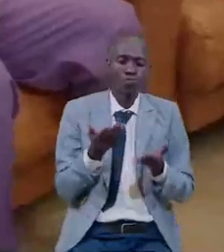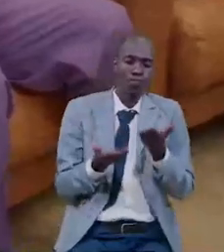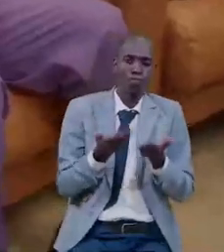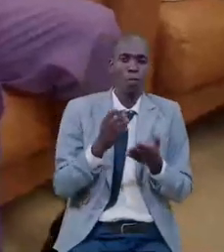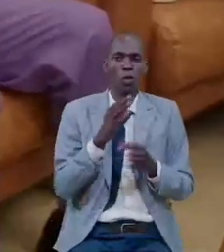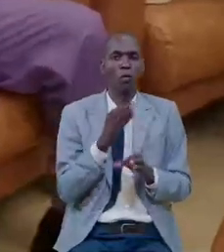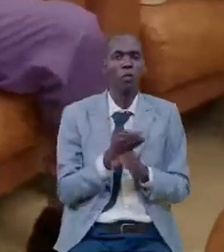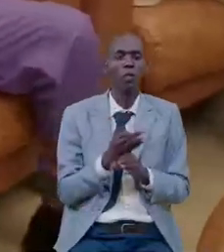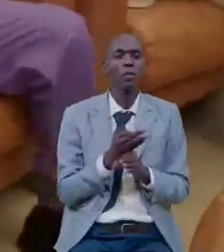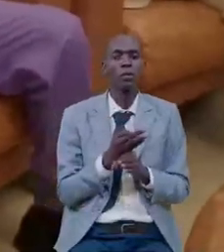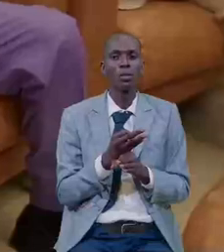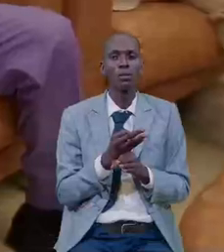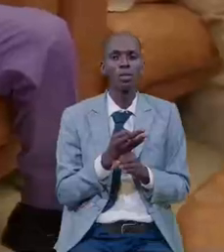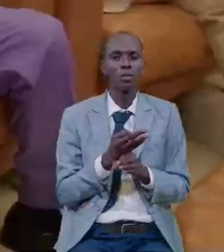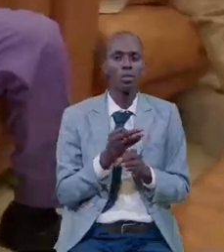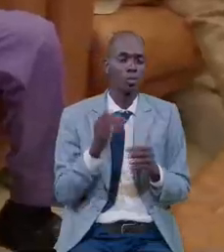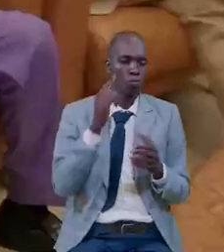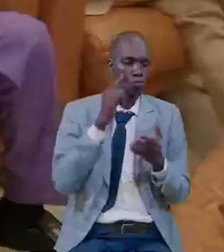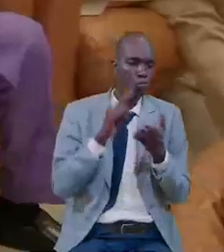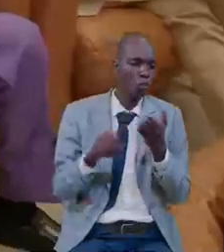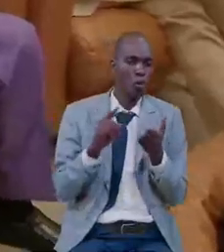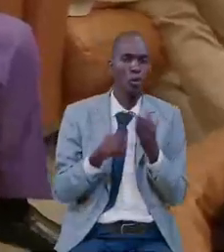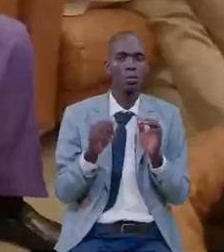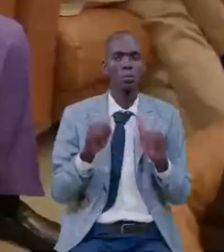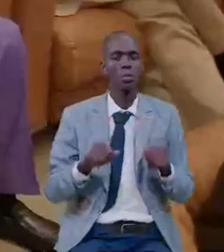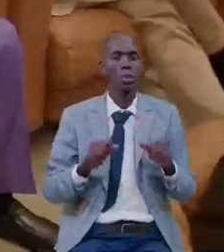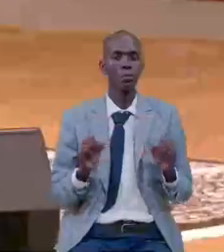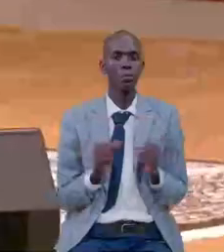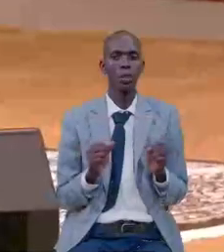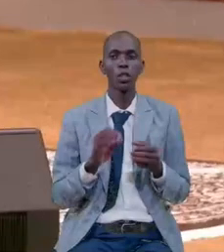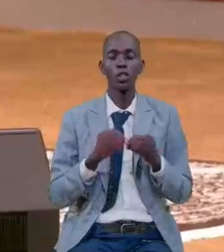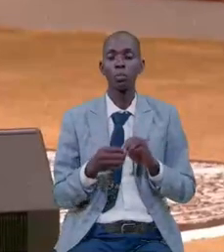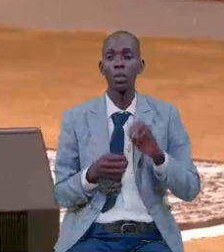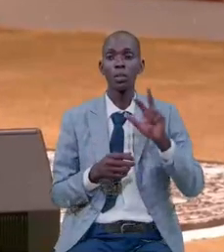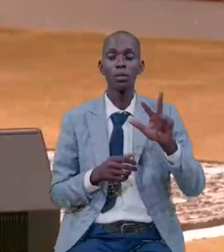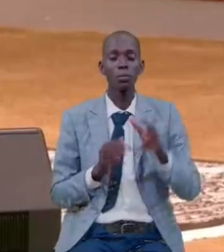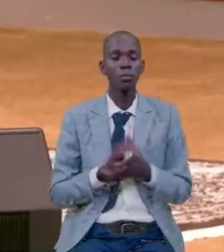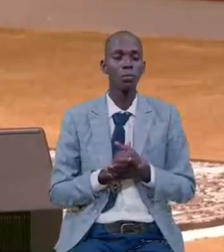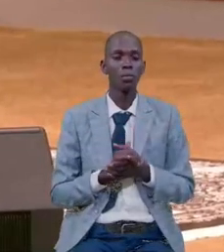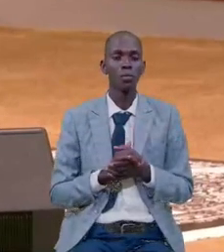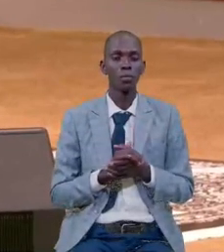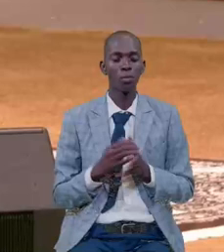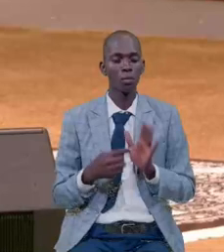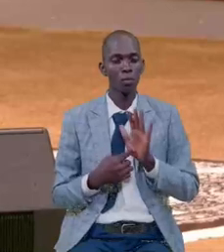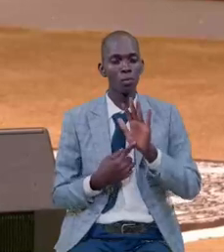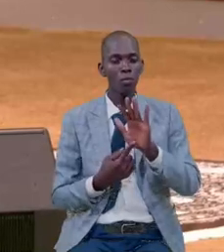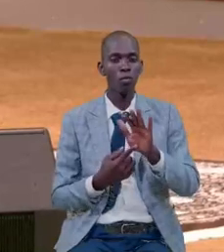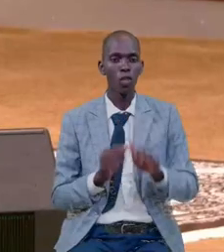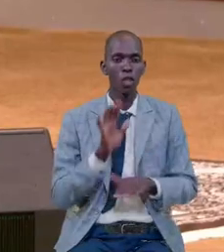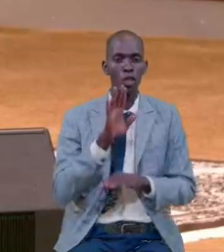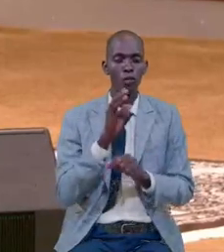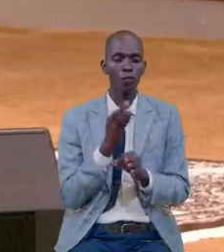en fonction d'un tremblement notable. 3. Exprimez votre